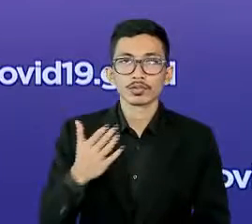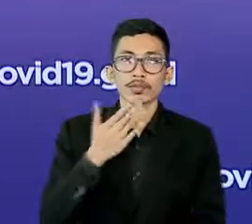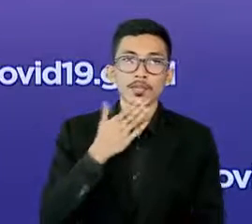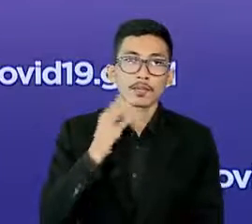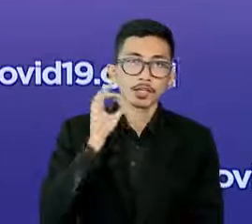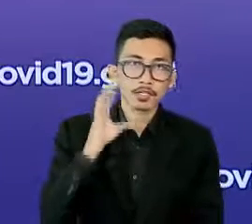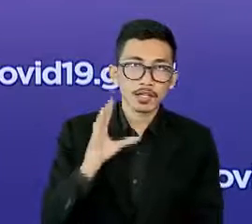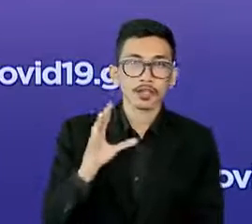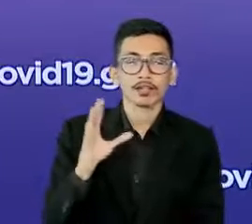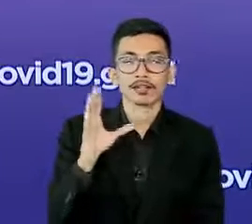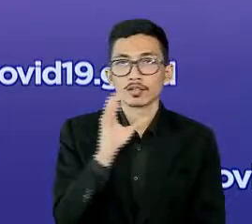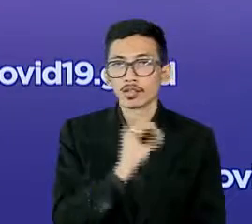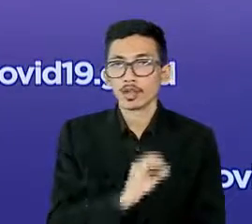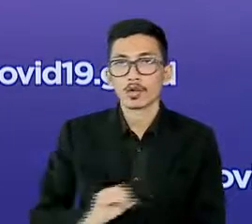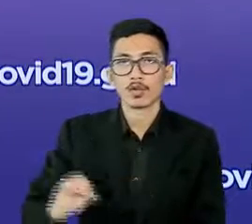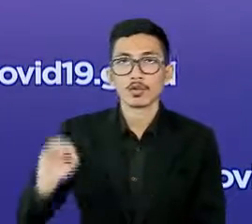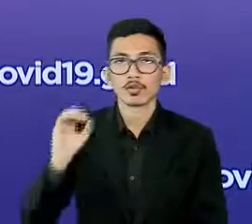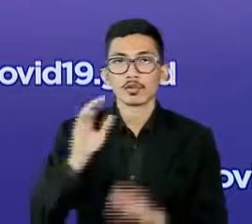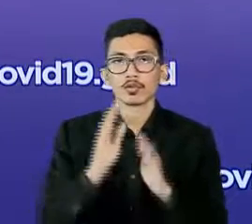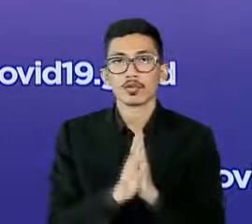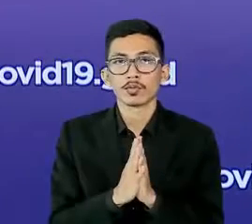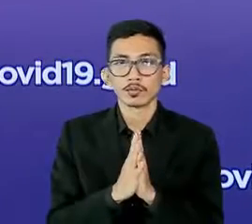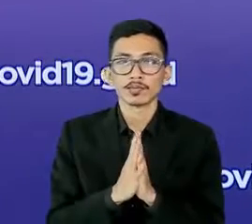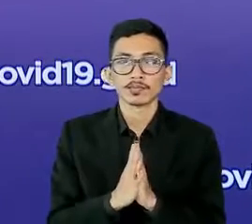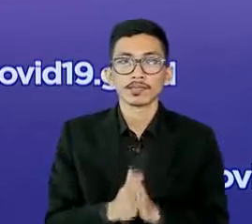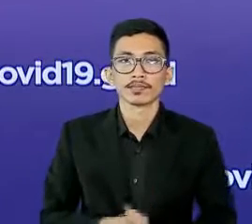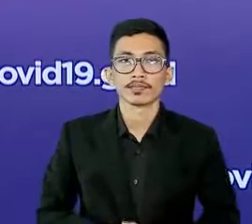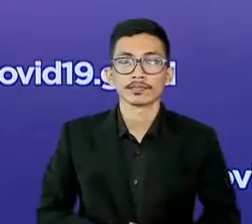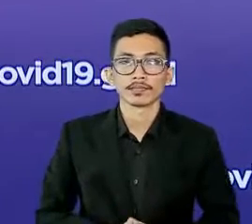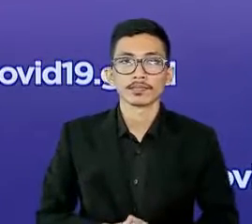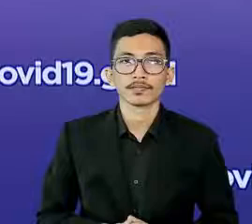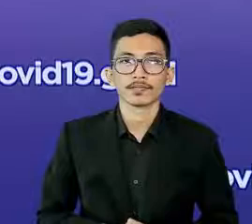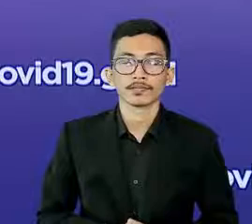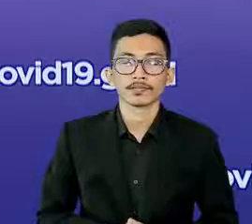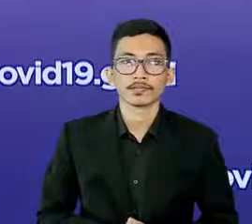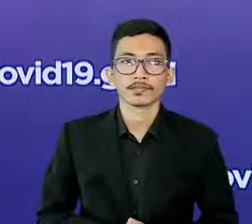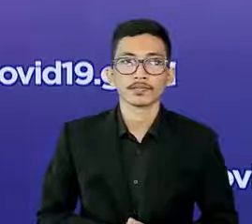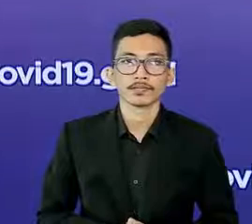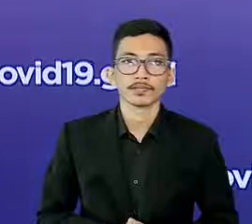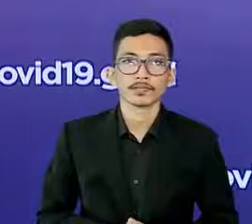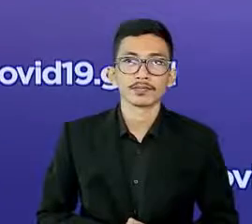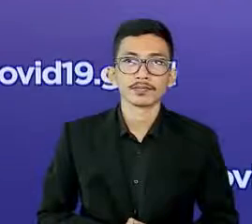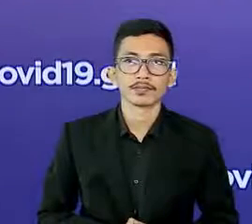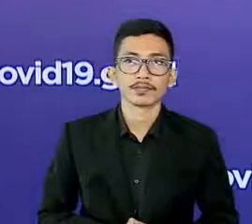jalom Susanti Santi Santi Om selesai